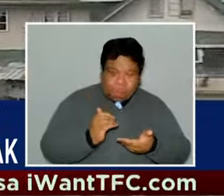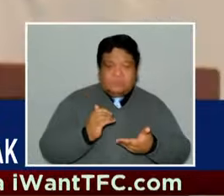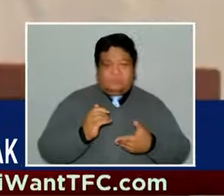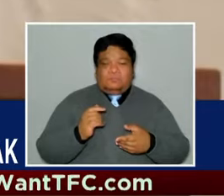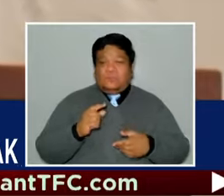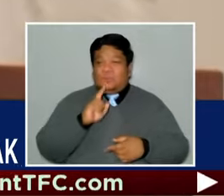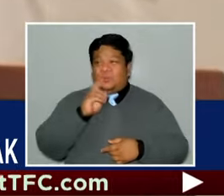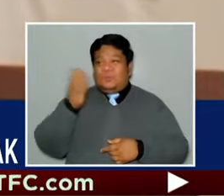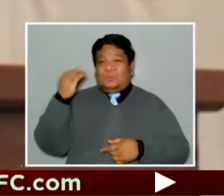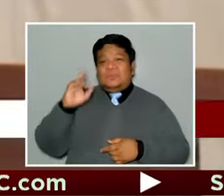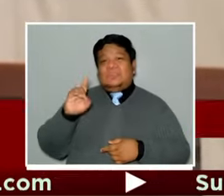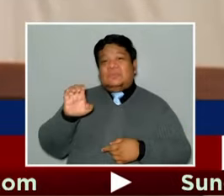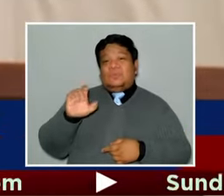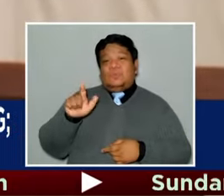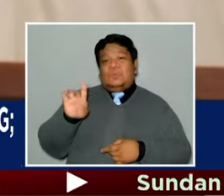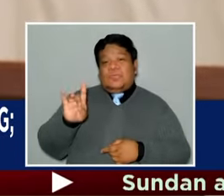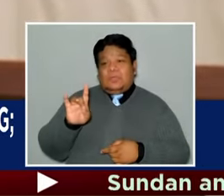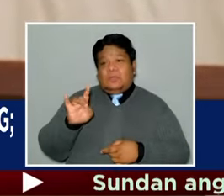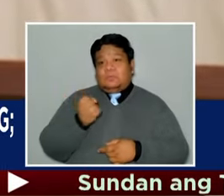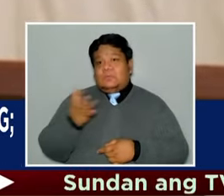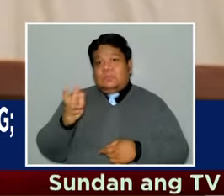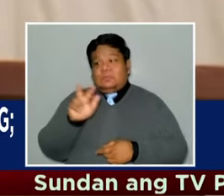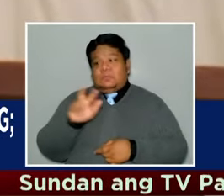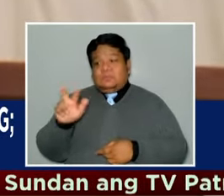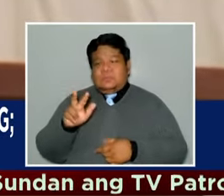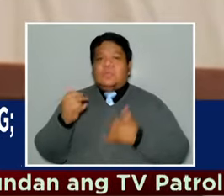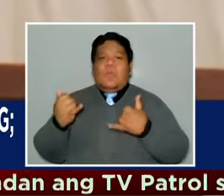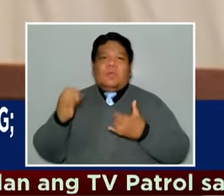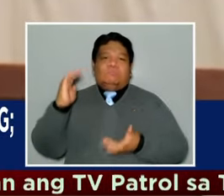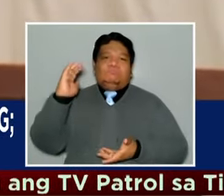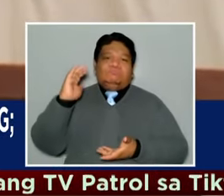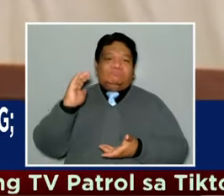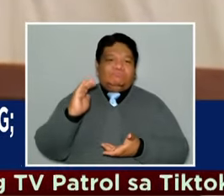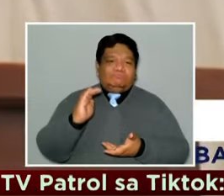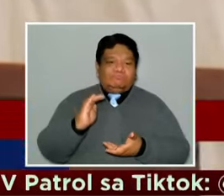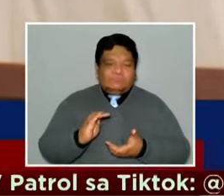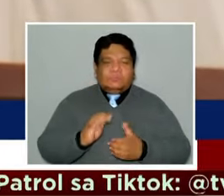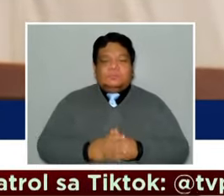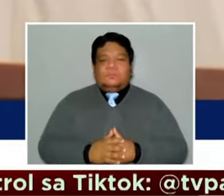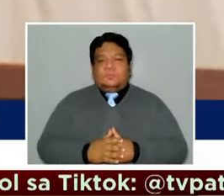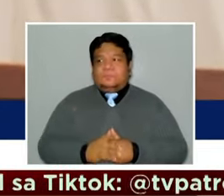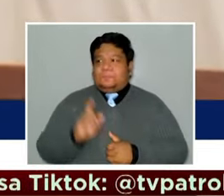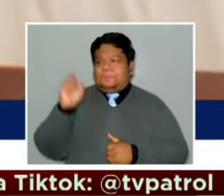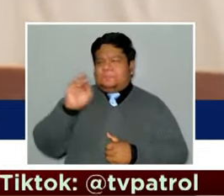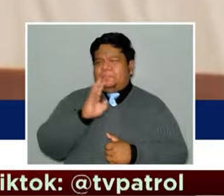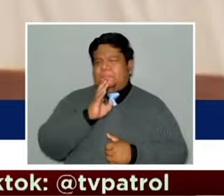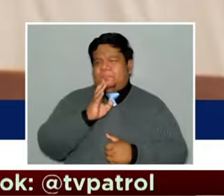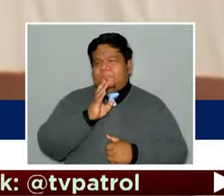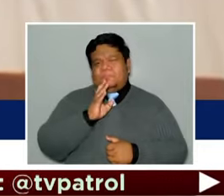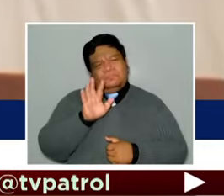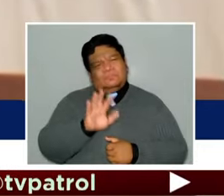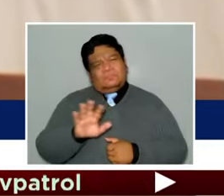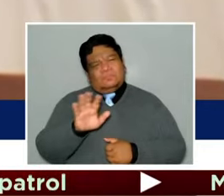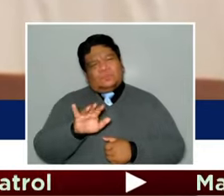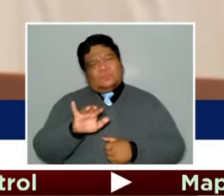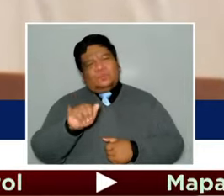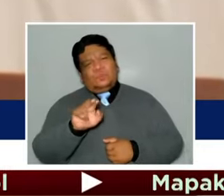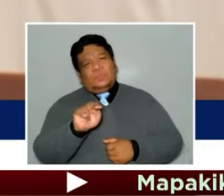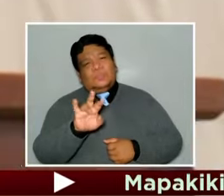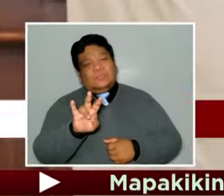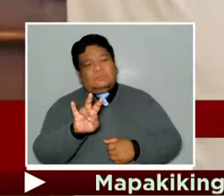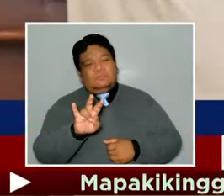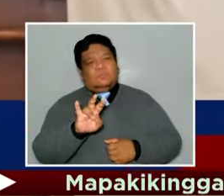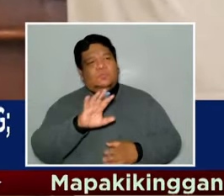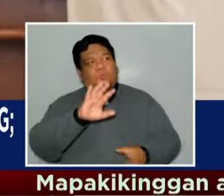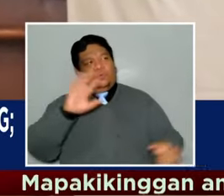28. I think it was sometime in January 7, where we recorded 430 cases in one